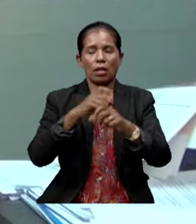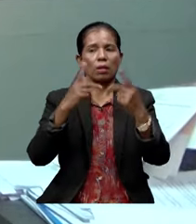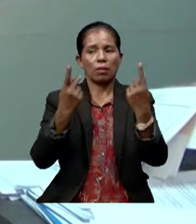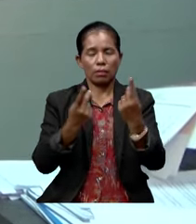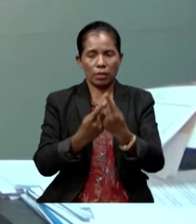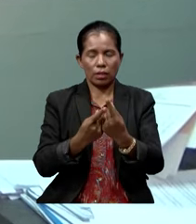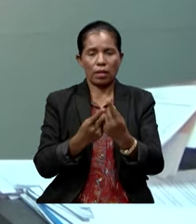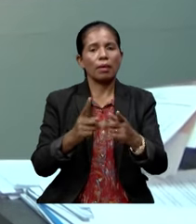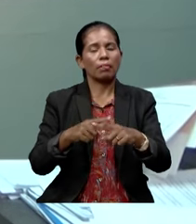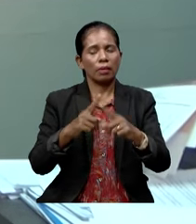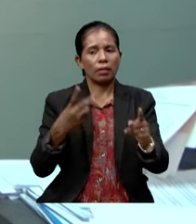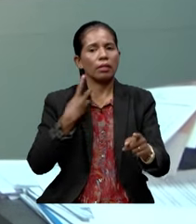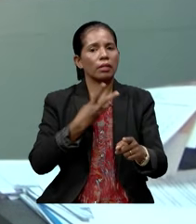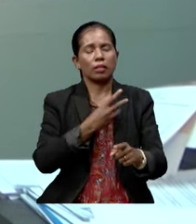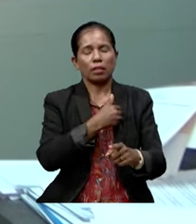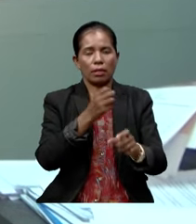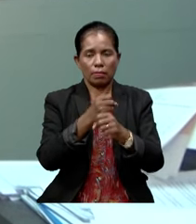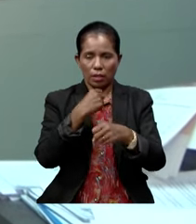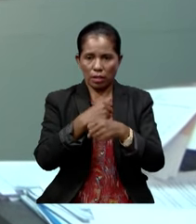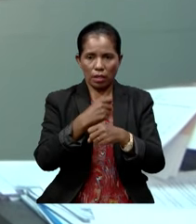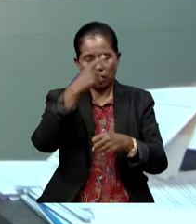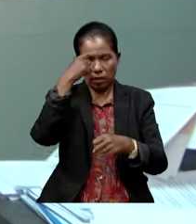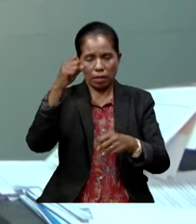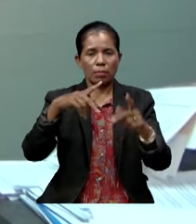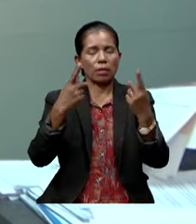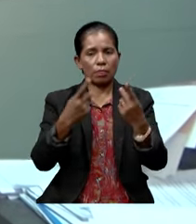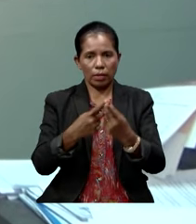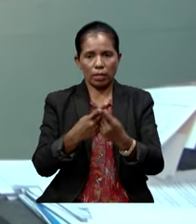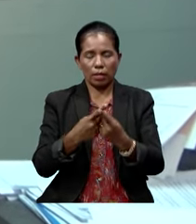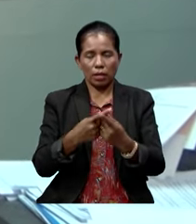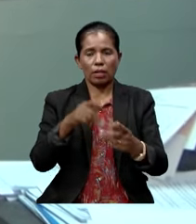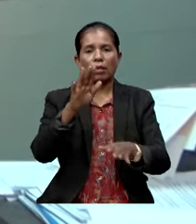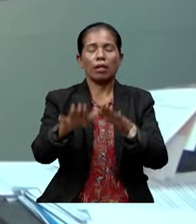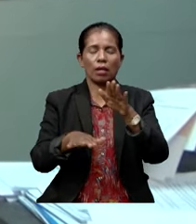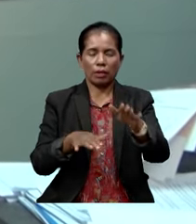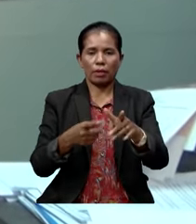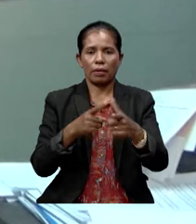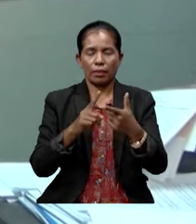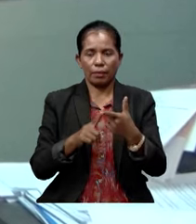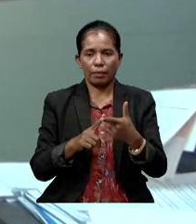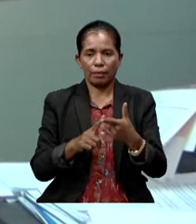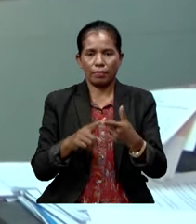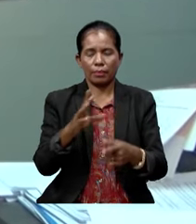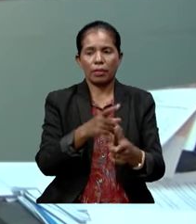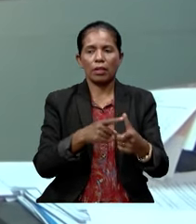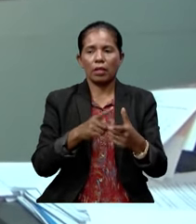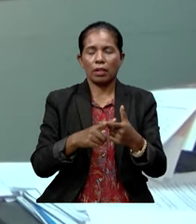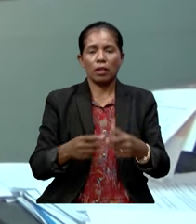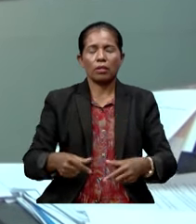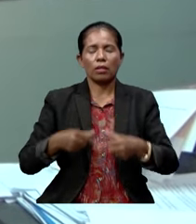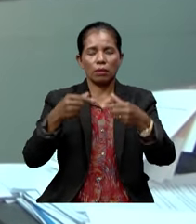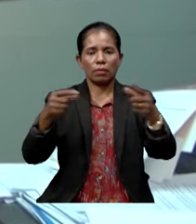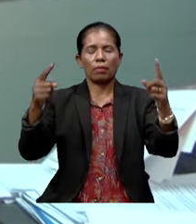saunona. Mai be ite sirak be halo operasaun tamba kompanyia foi lau hela. Kompanyia sirak halo entrega ba